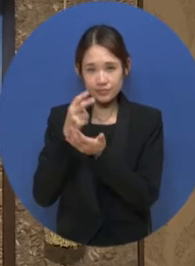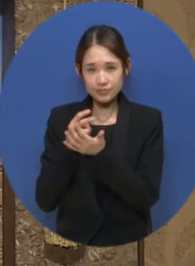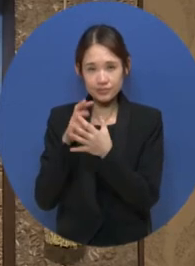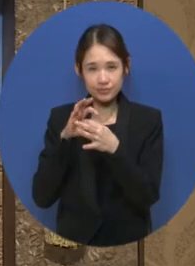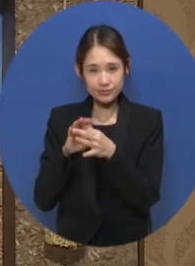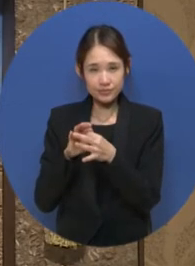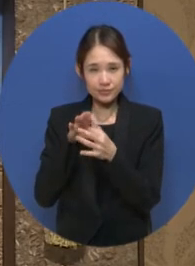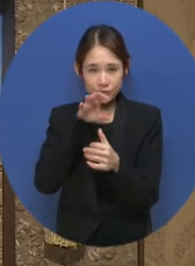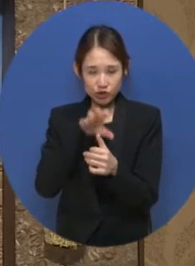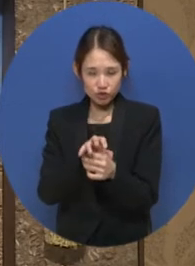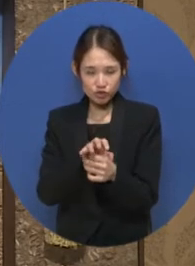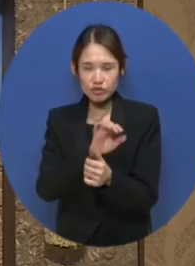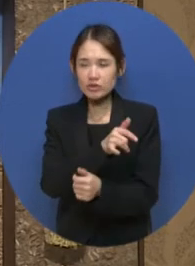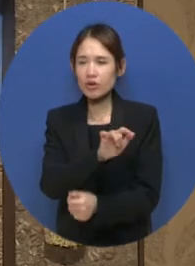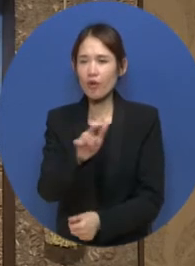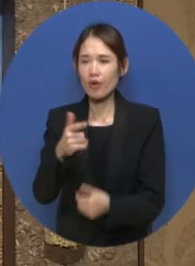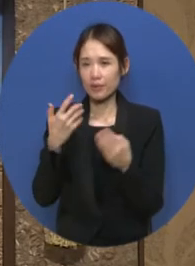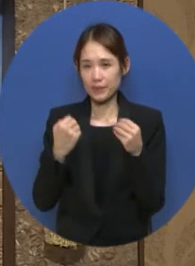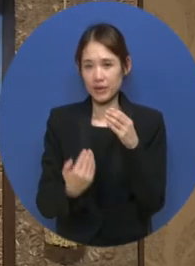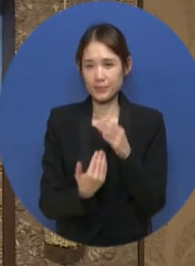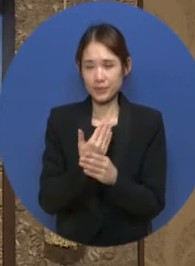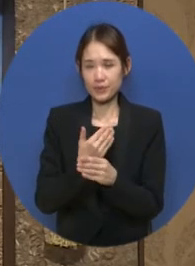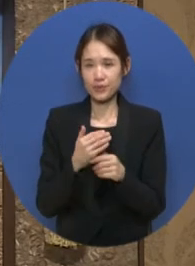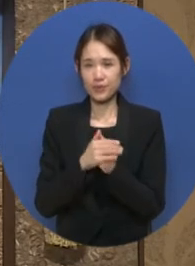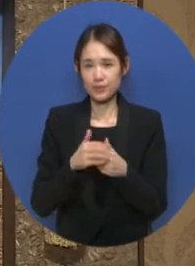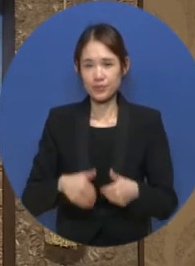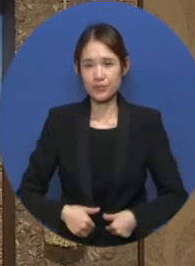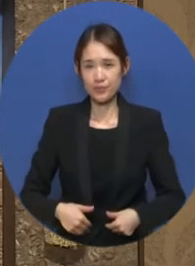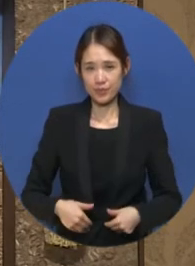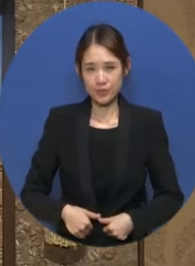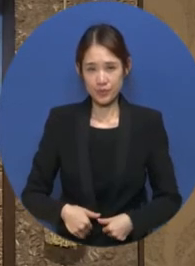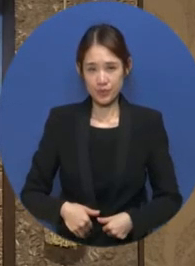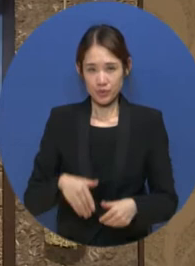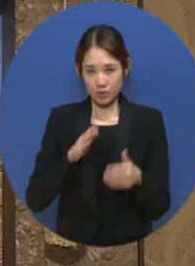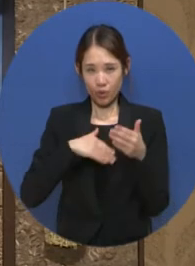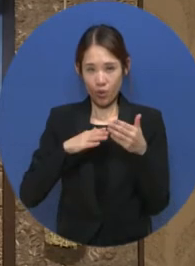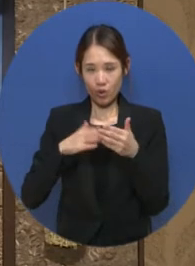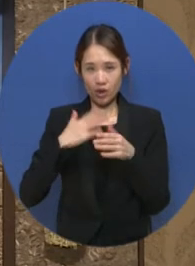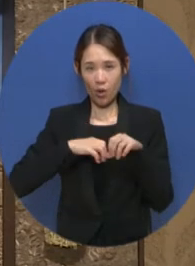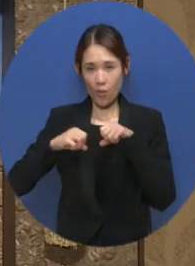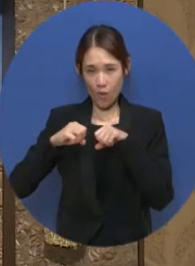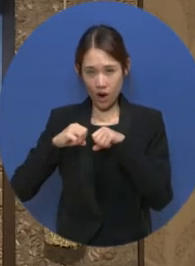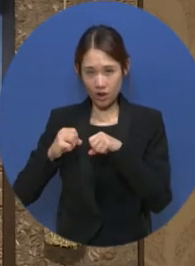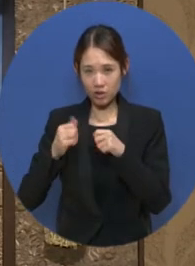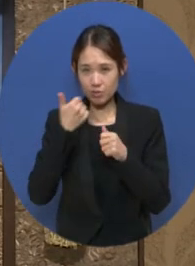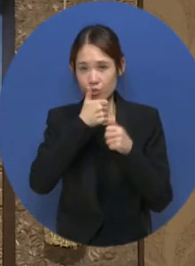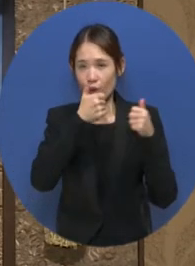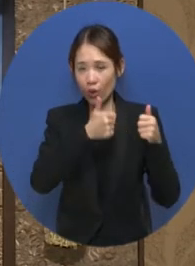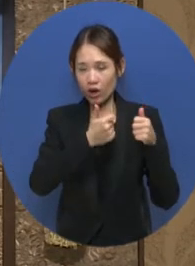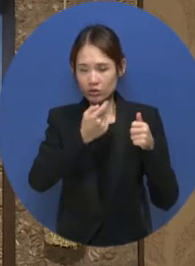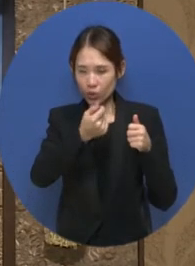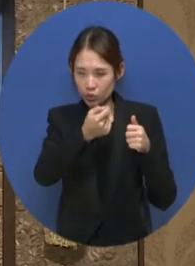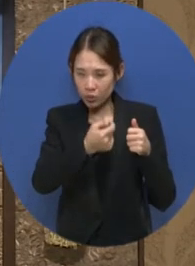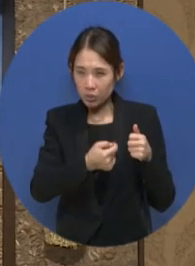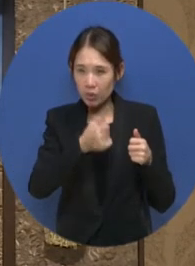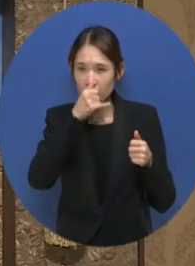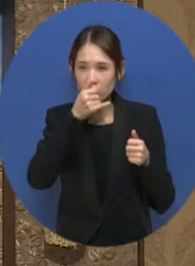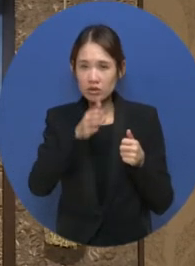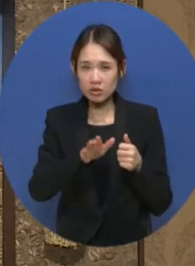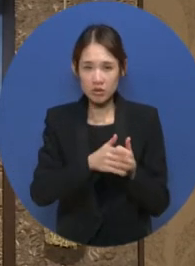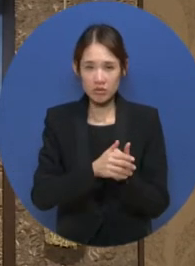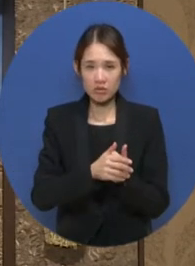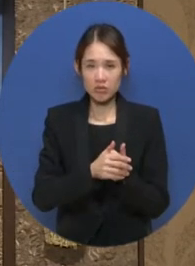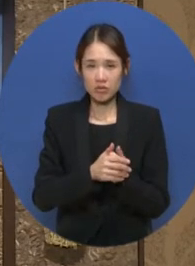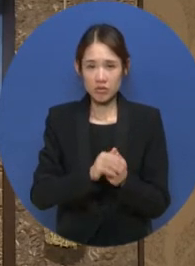사실은 상당히 많이 필요한 경우가 많습니다 4 그래서 이제 공익 활동을 하는 사실은 변호사들이 조금 있는데요 하지만 이제